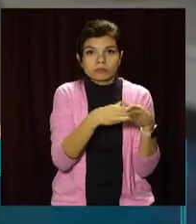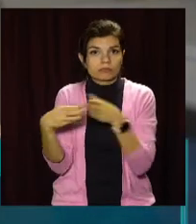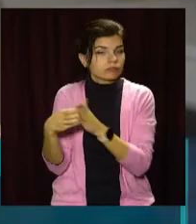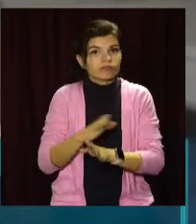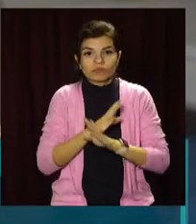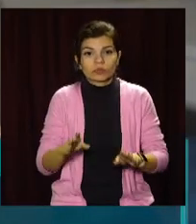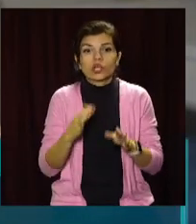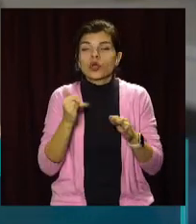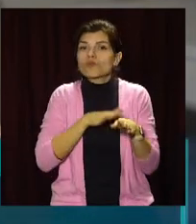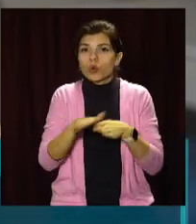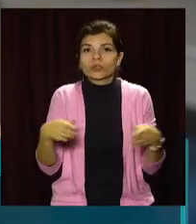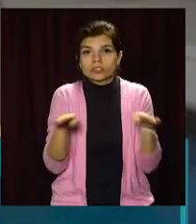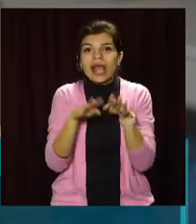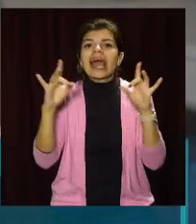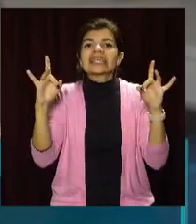повністю